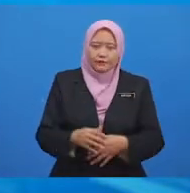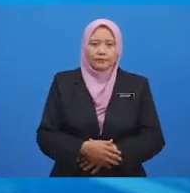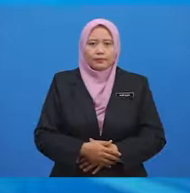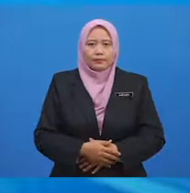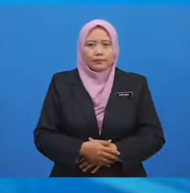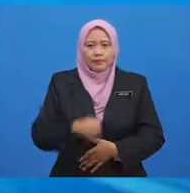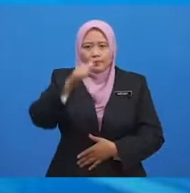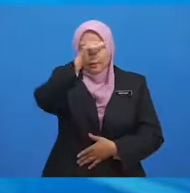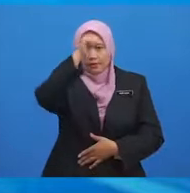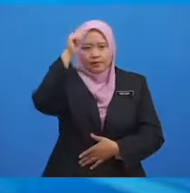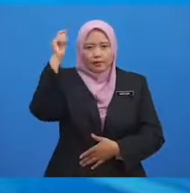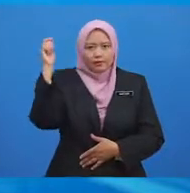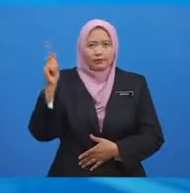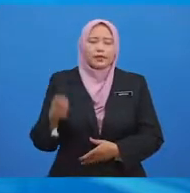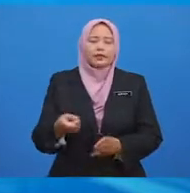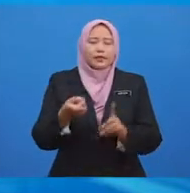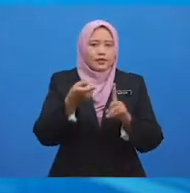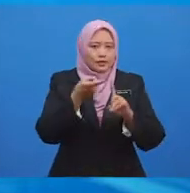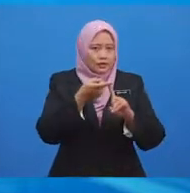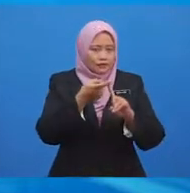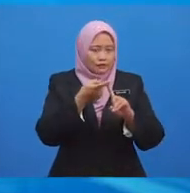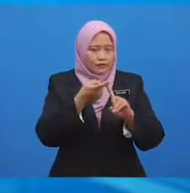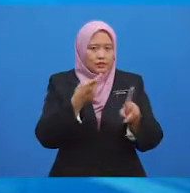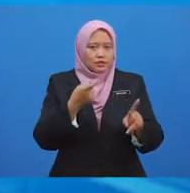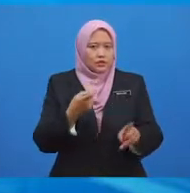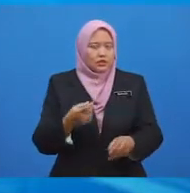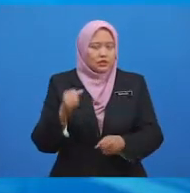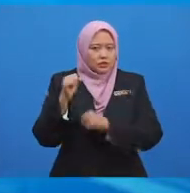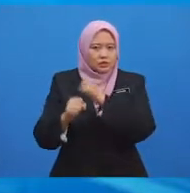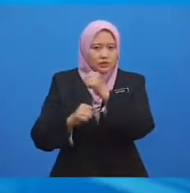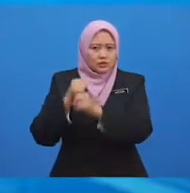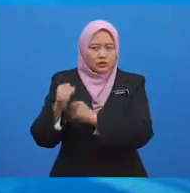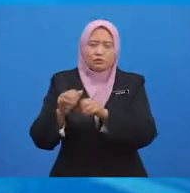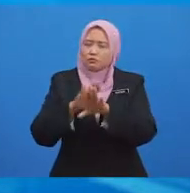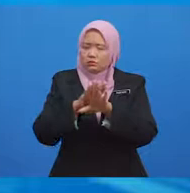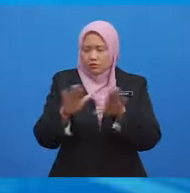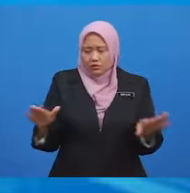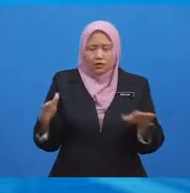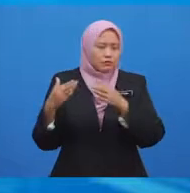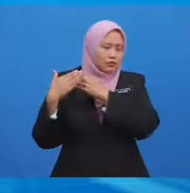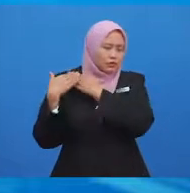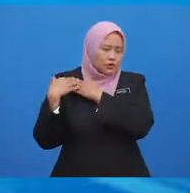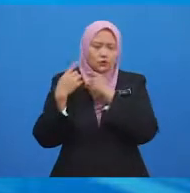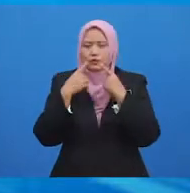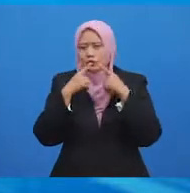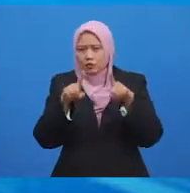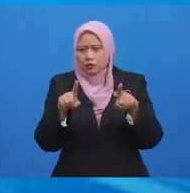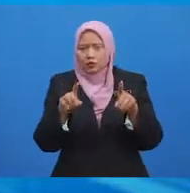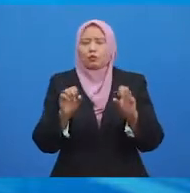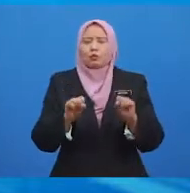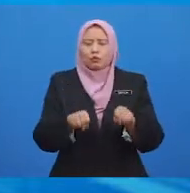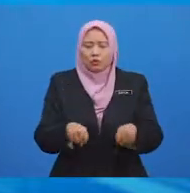Akibat daripada sikap yang tidak bertanggungjawab ini boleh mengakibatkan banjir